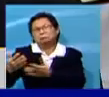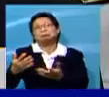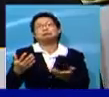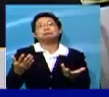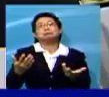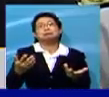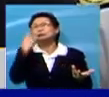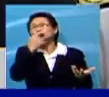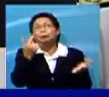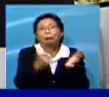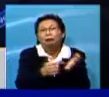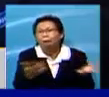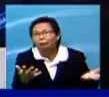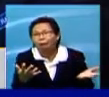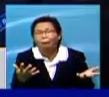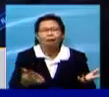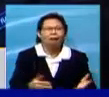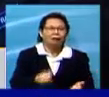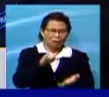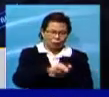yang saya banggakan.